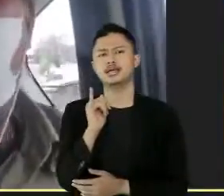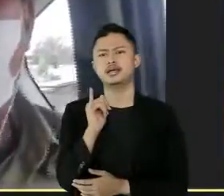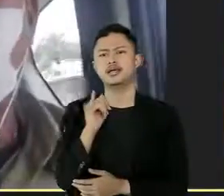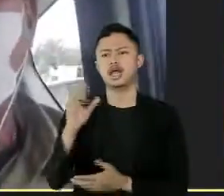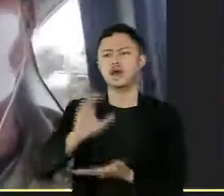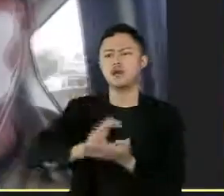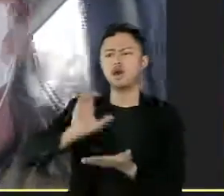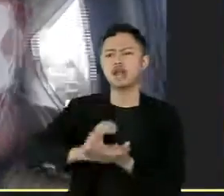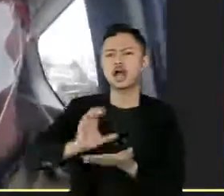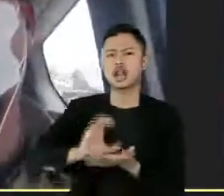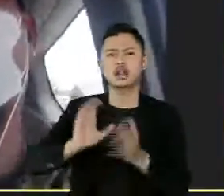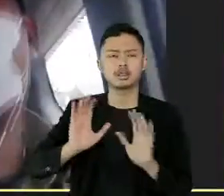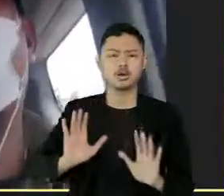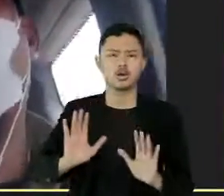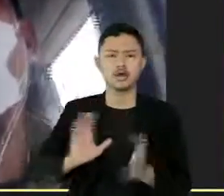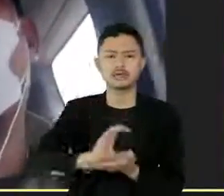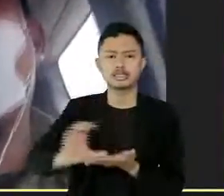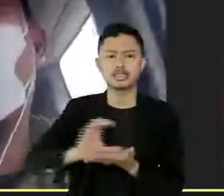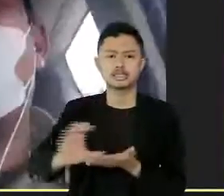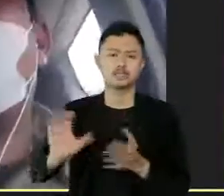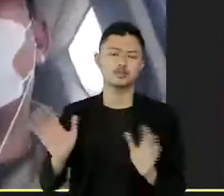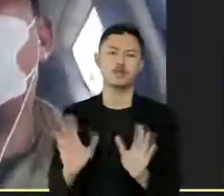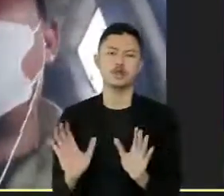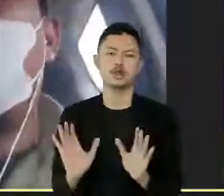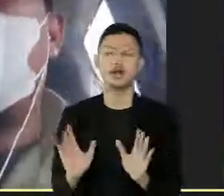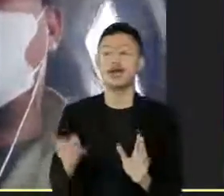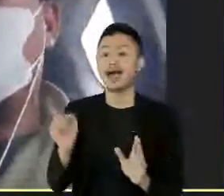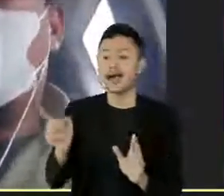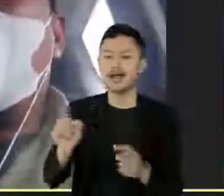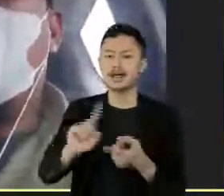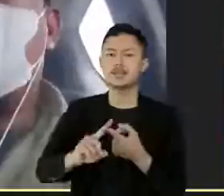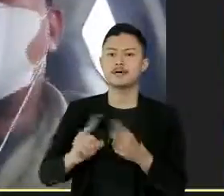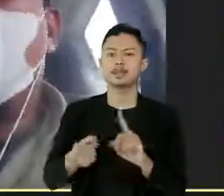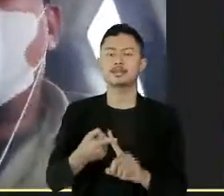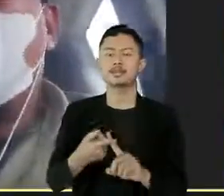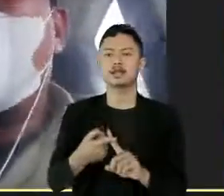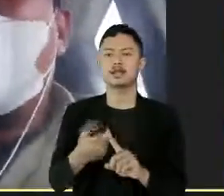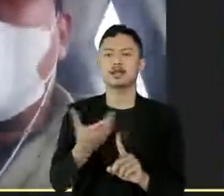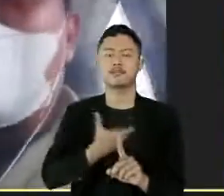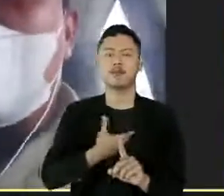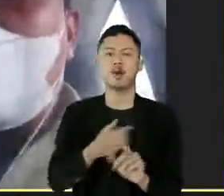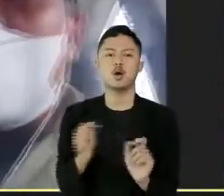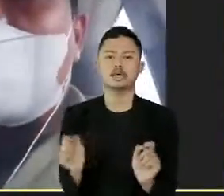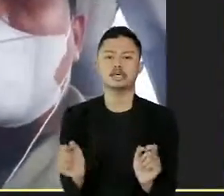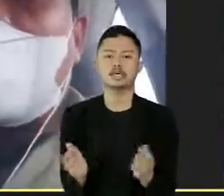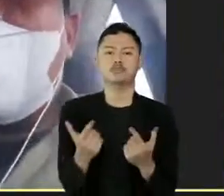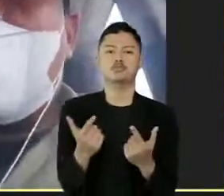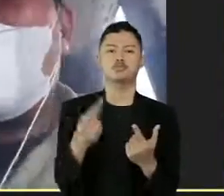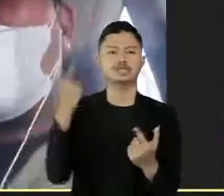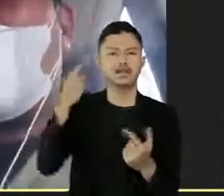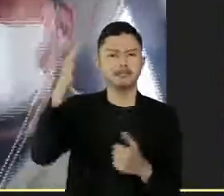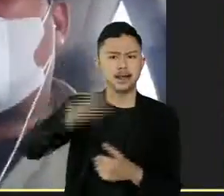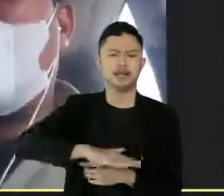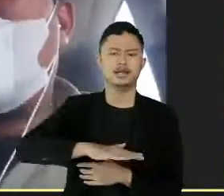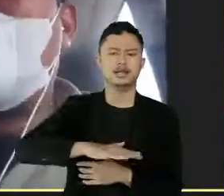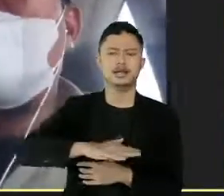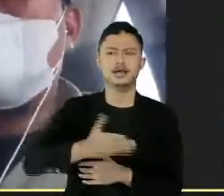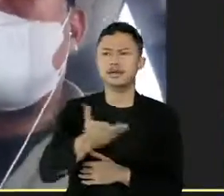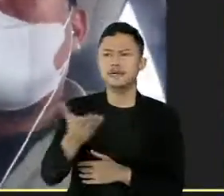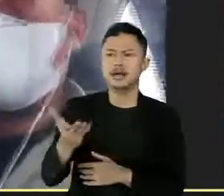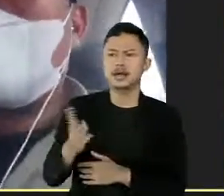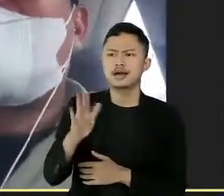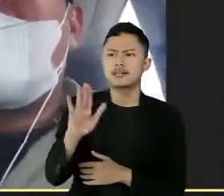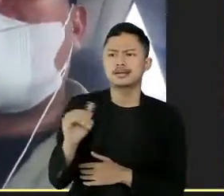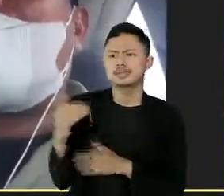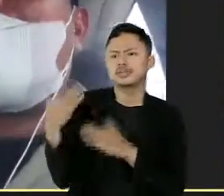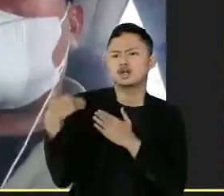berbasis modal loh ya, bukan berbasis investasi. Nah ini teman-teman untuk menghidupi keseharian mereka. Mereka ini